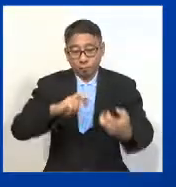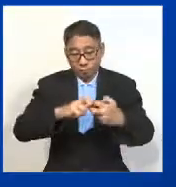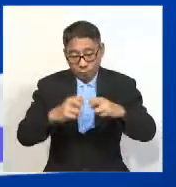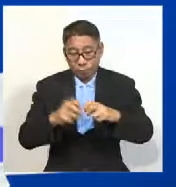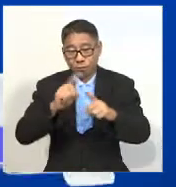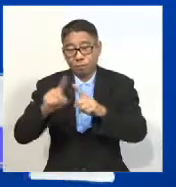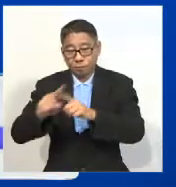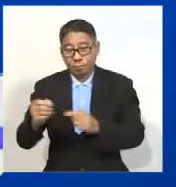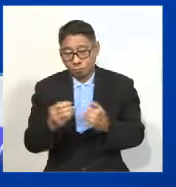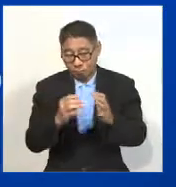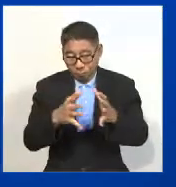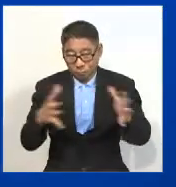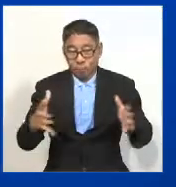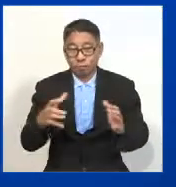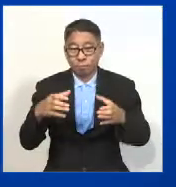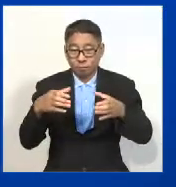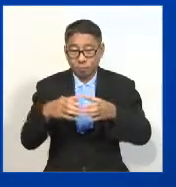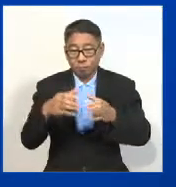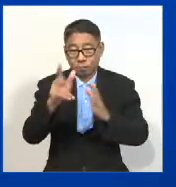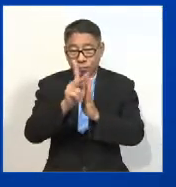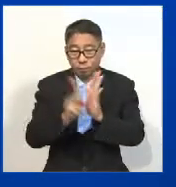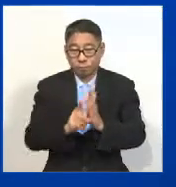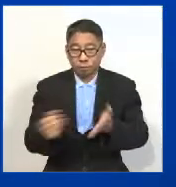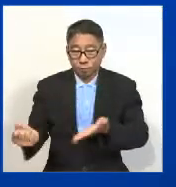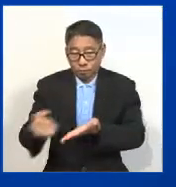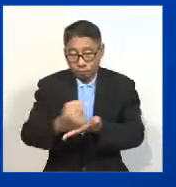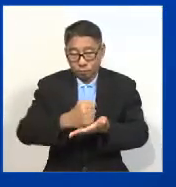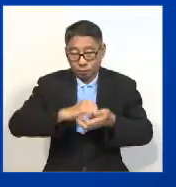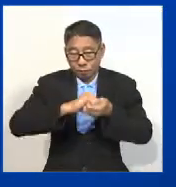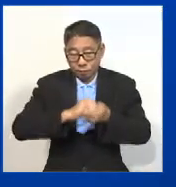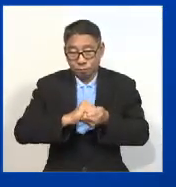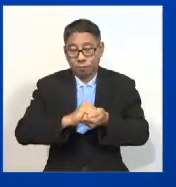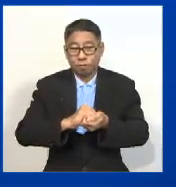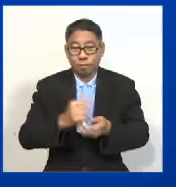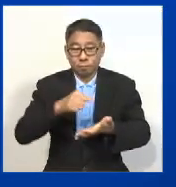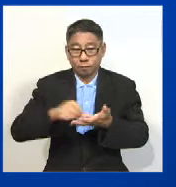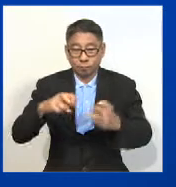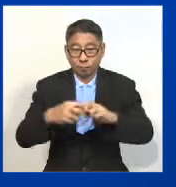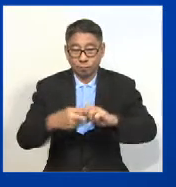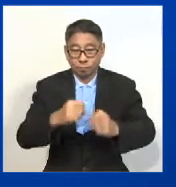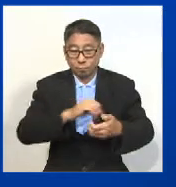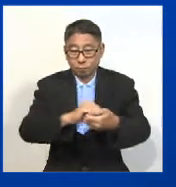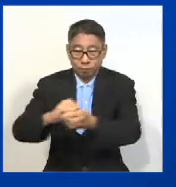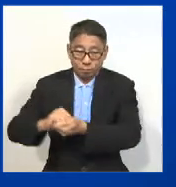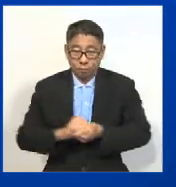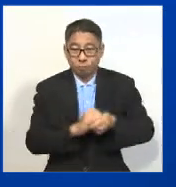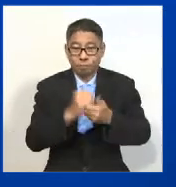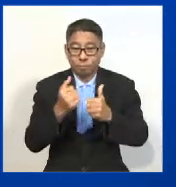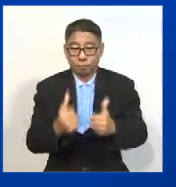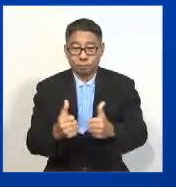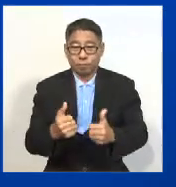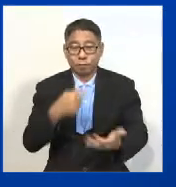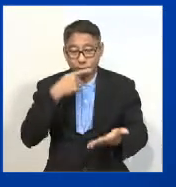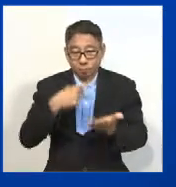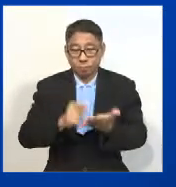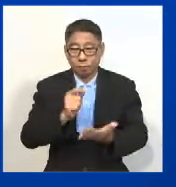ที่ฝ่ายนิติบัญญัติสามารถมีส่วนร่วมในการแก้ปัญหาร่วมกันได้เพื่อประโย